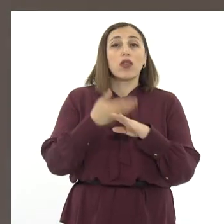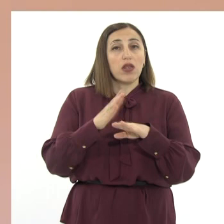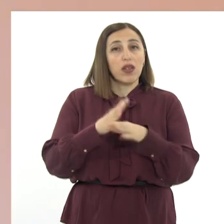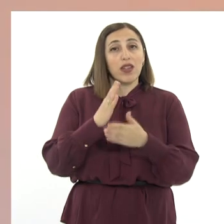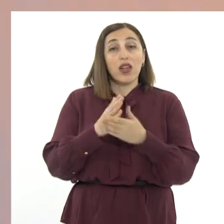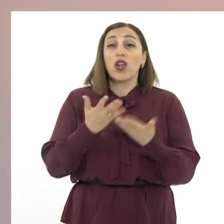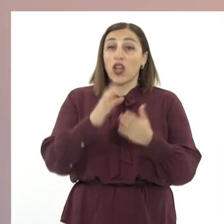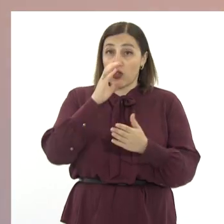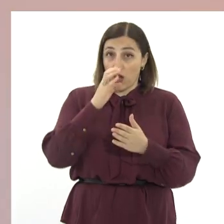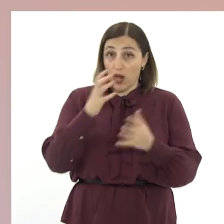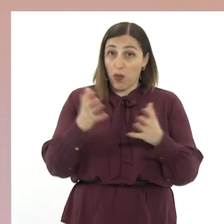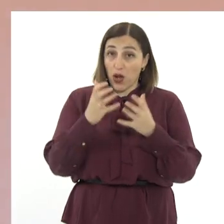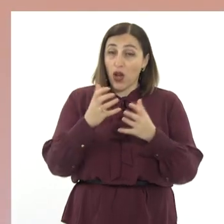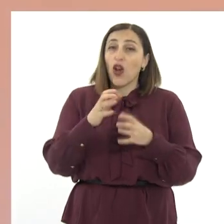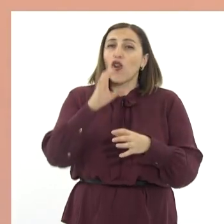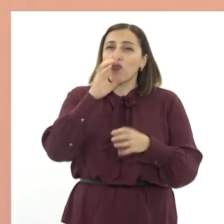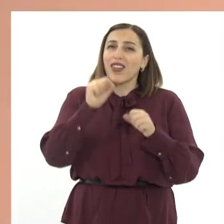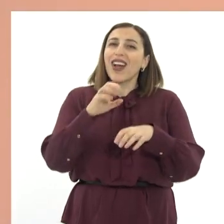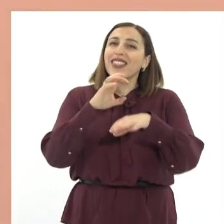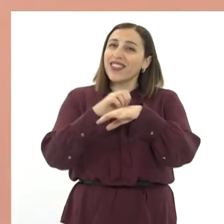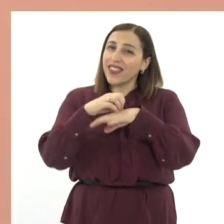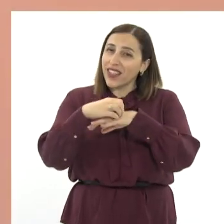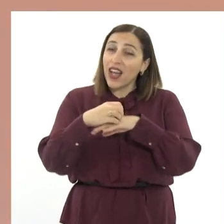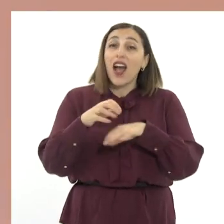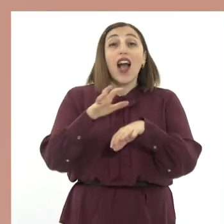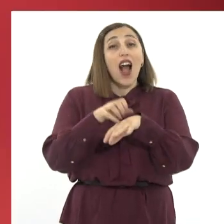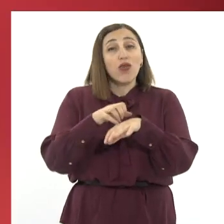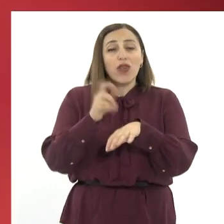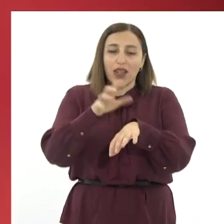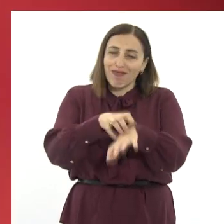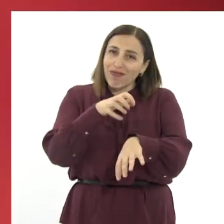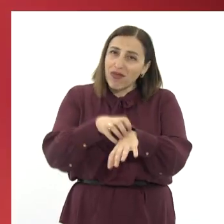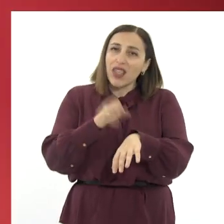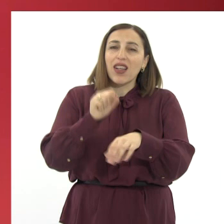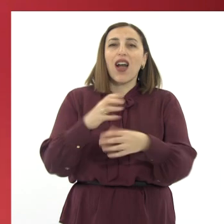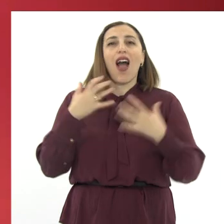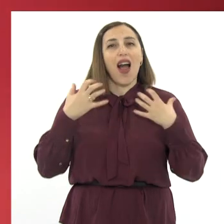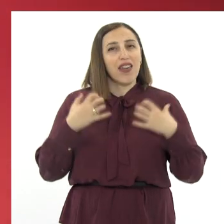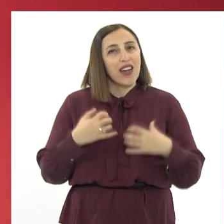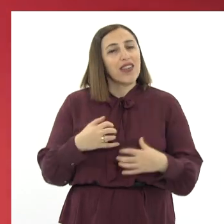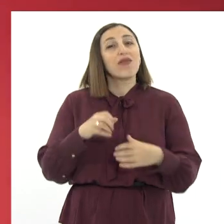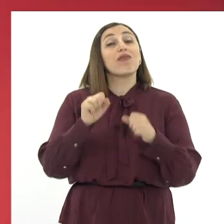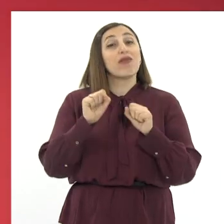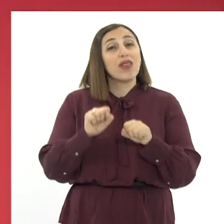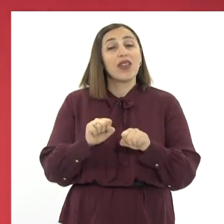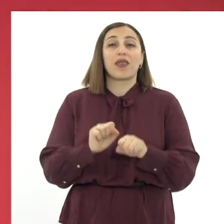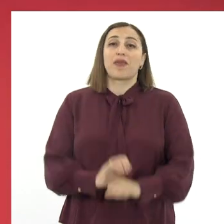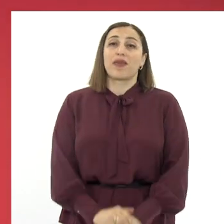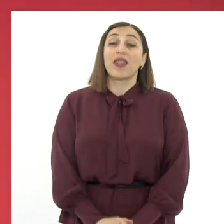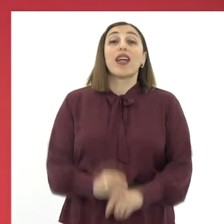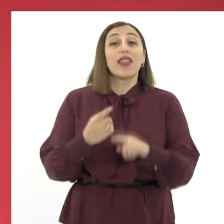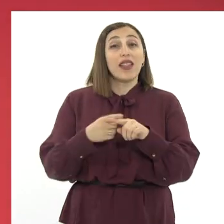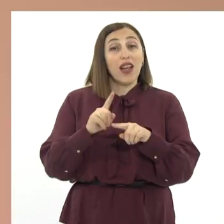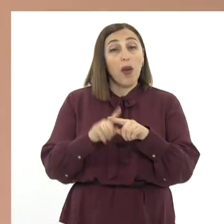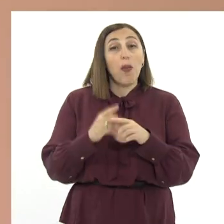ռիսկեր ունի։ Օրինակ, շան դեպքում անգամ խաղալիս կարող է թեթև կծոտել, կատուն կարող է ճանգրել, ալերգիկ ռեակցիաներ կարող են առաջանալ